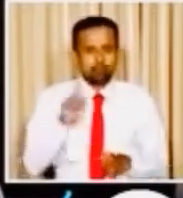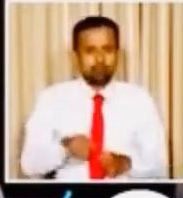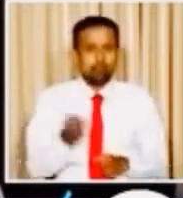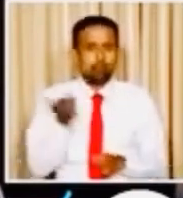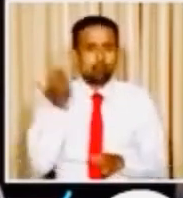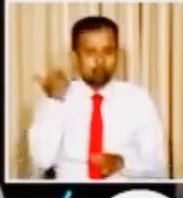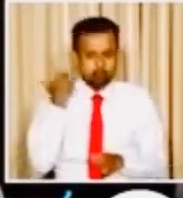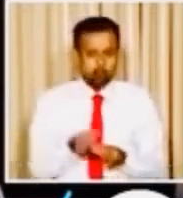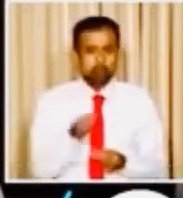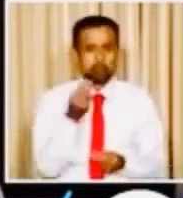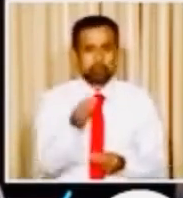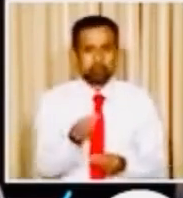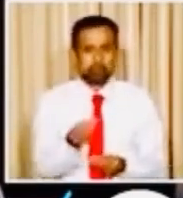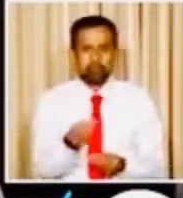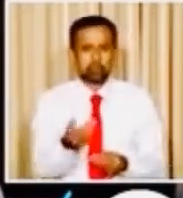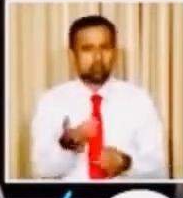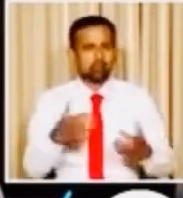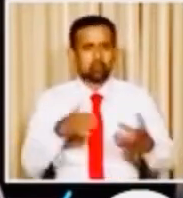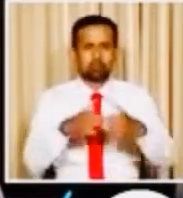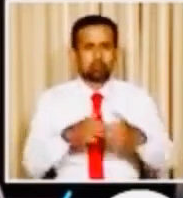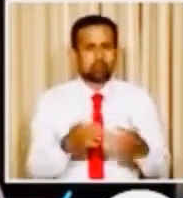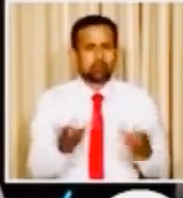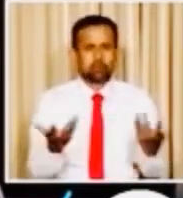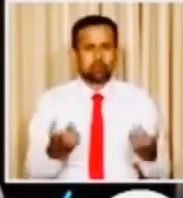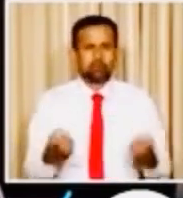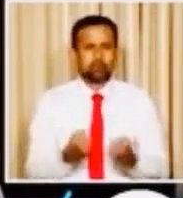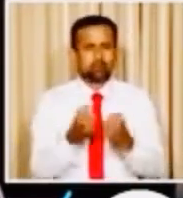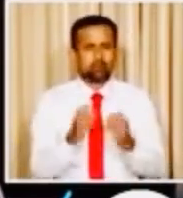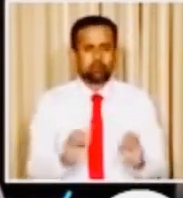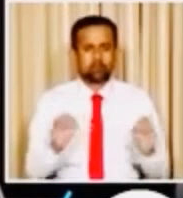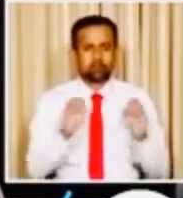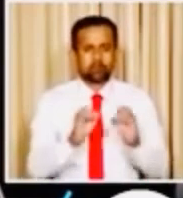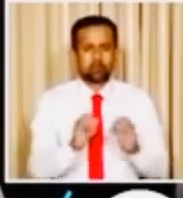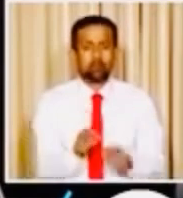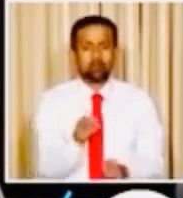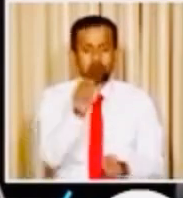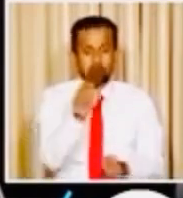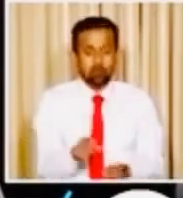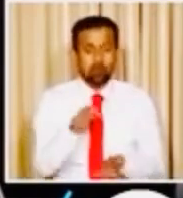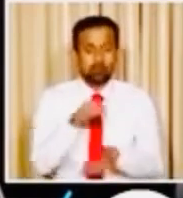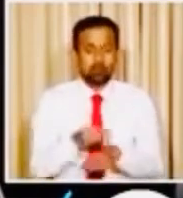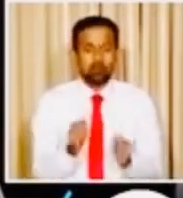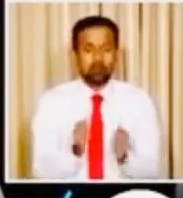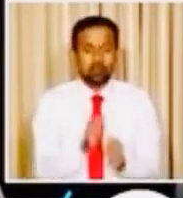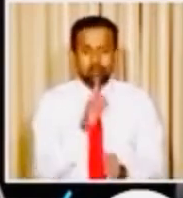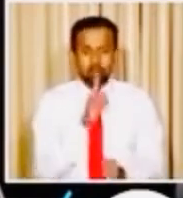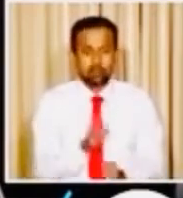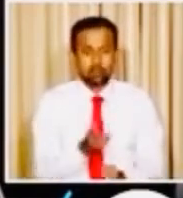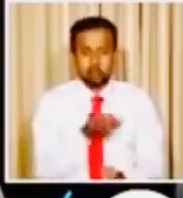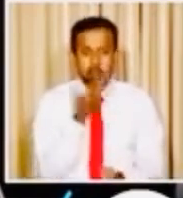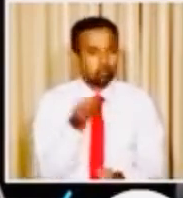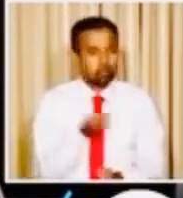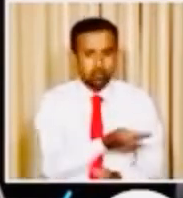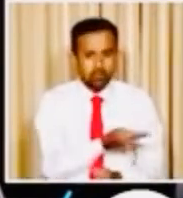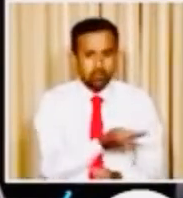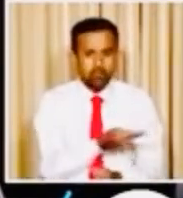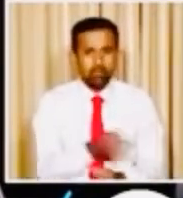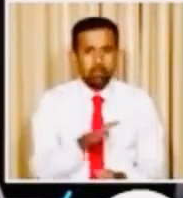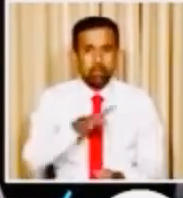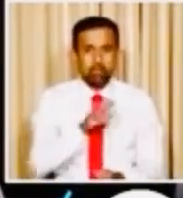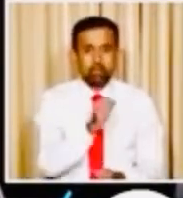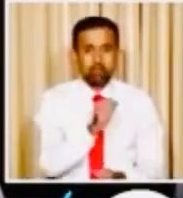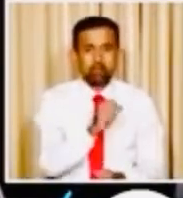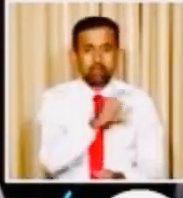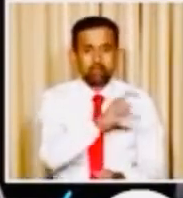කාලේ ලබලා දුන්නා. එකෙන් කාටවත් හානියක් වුණෙත් නැහැ, අනතුරක් වුණෙත් නැහැ. ඒ නිසා ඔබතුමාගේ කාලේ මම ඉල්ලනවා පුළුවන් නම් මේ 450ට